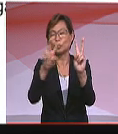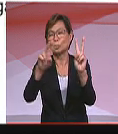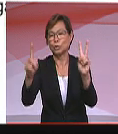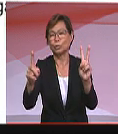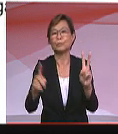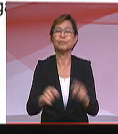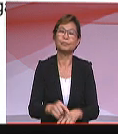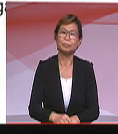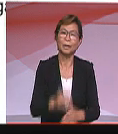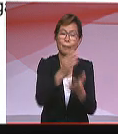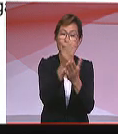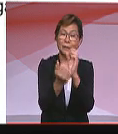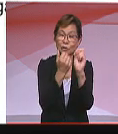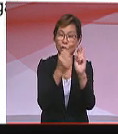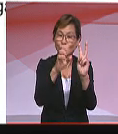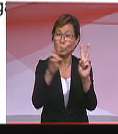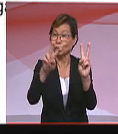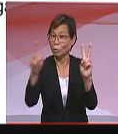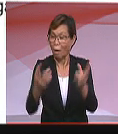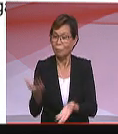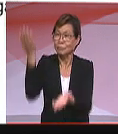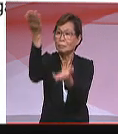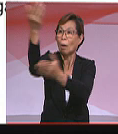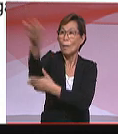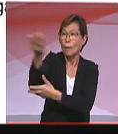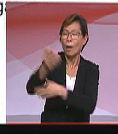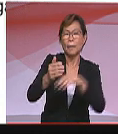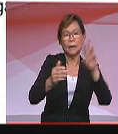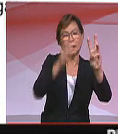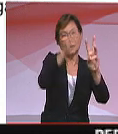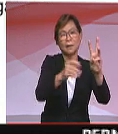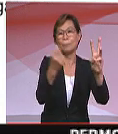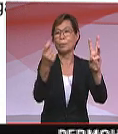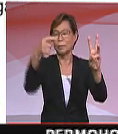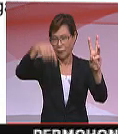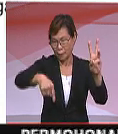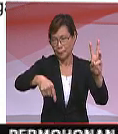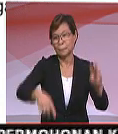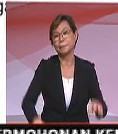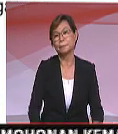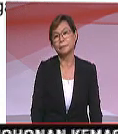2021.treasury.gov.m belanjawan 2021 akan dibentangkan 6 November ini